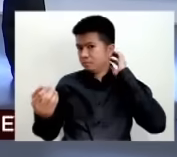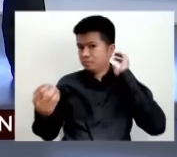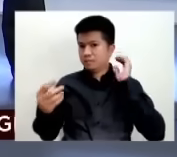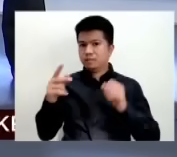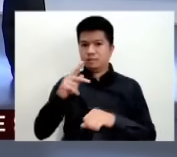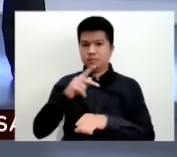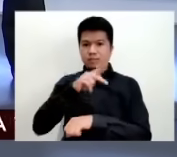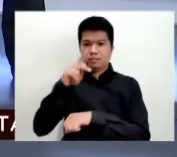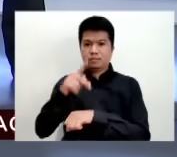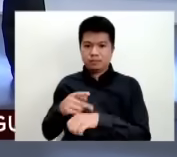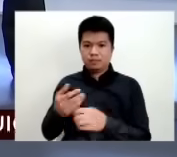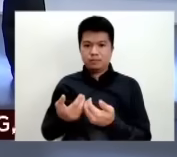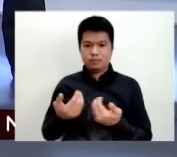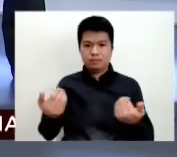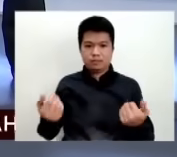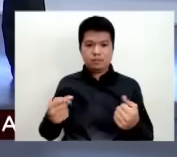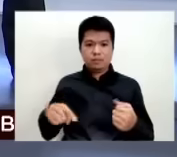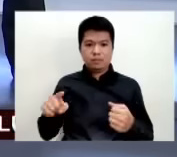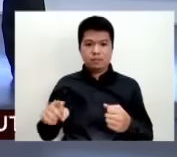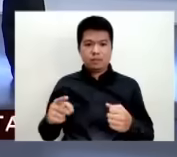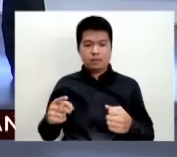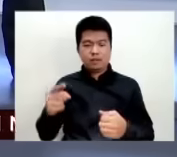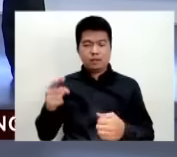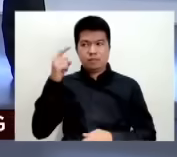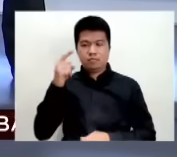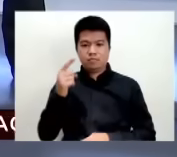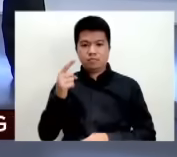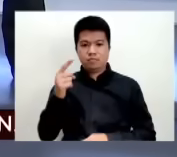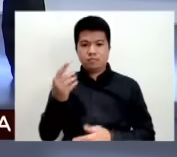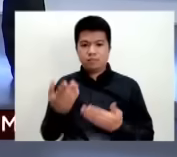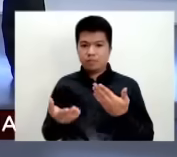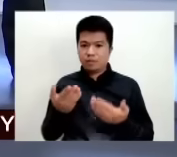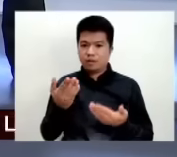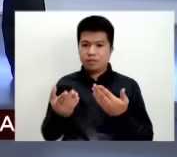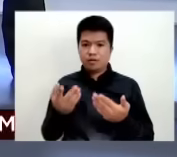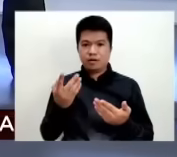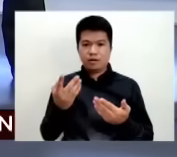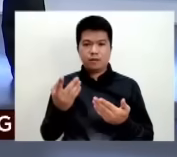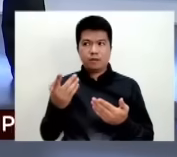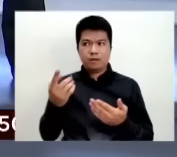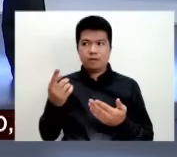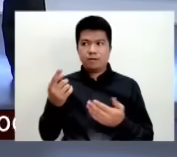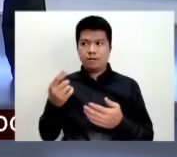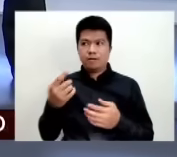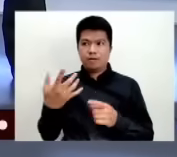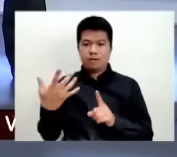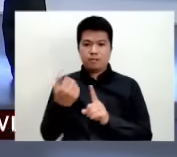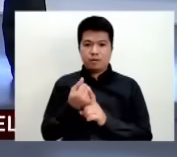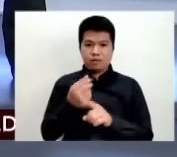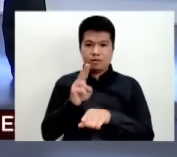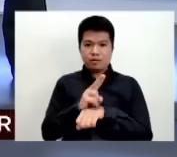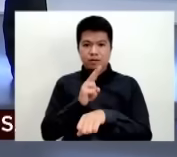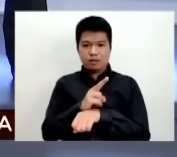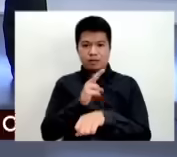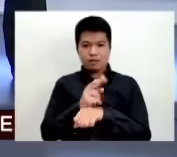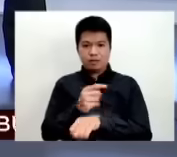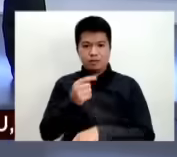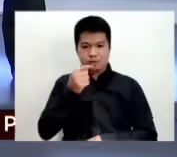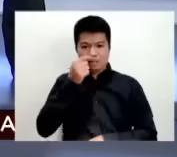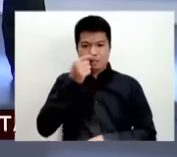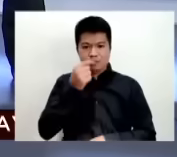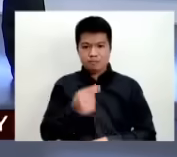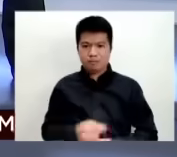naman ang pangulo sa dating ulo Baka naman daw epekto lamang ito sa kanya ng paggamit ng fent Nil